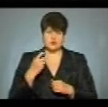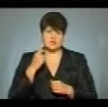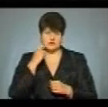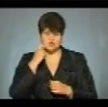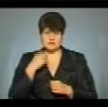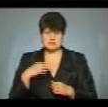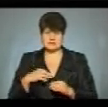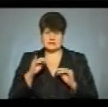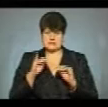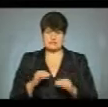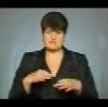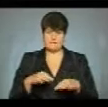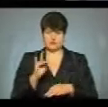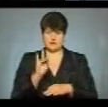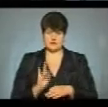автокрісло.